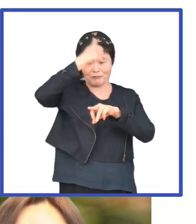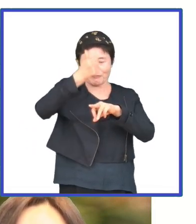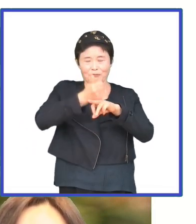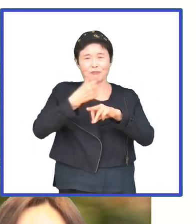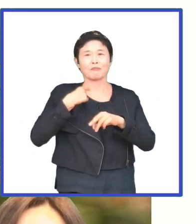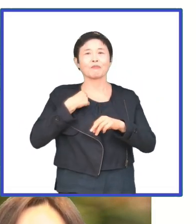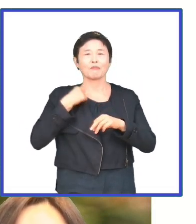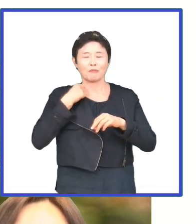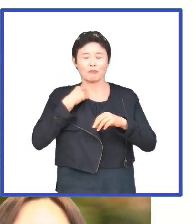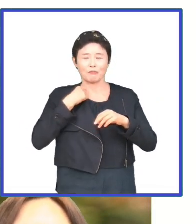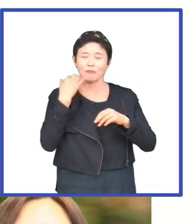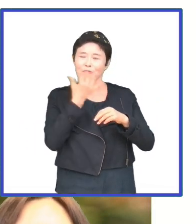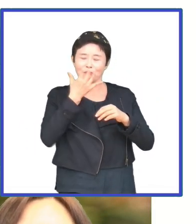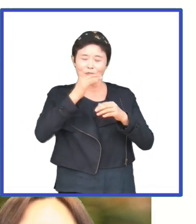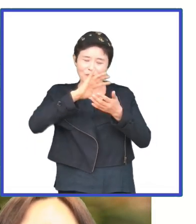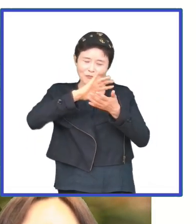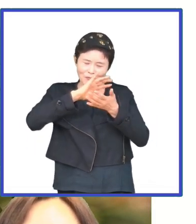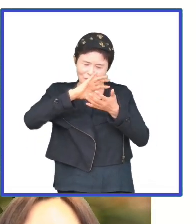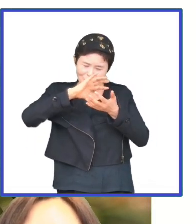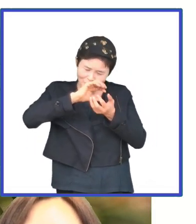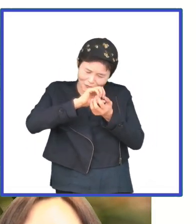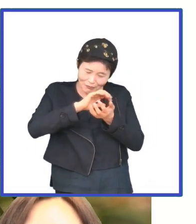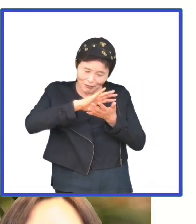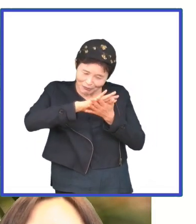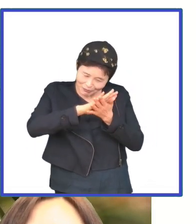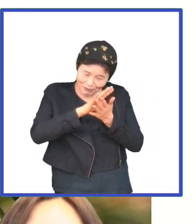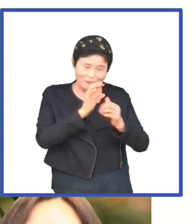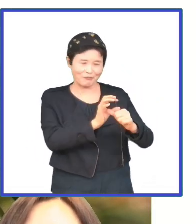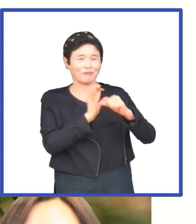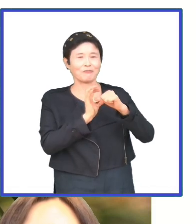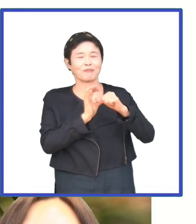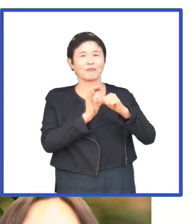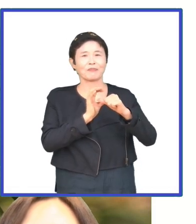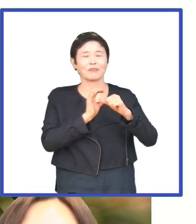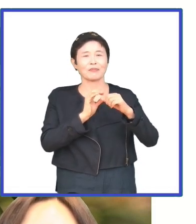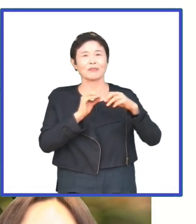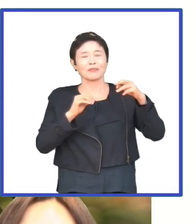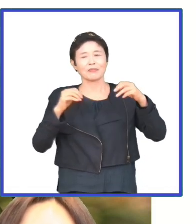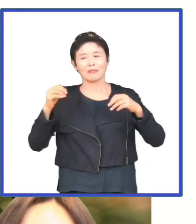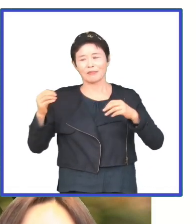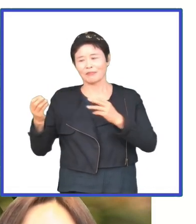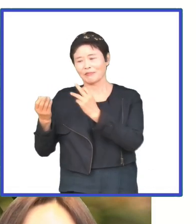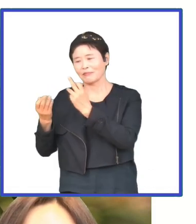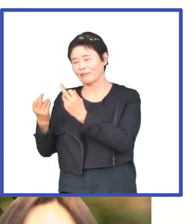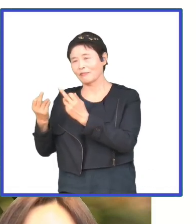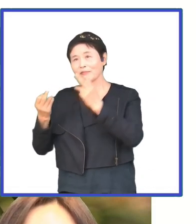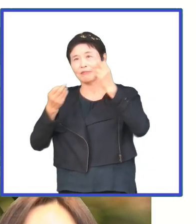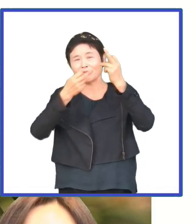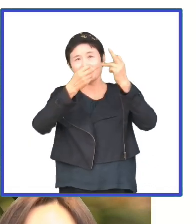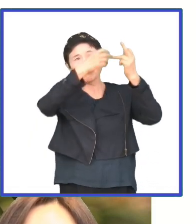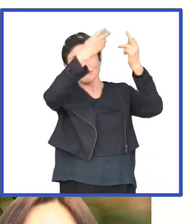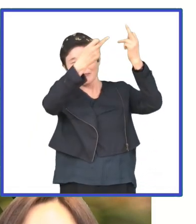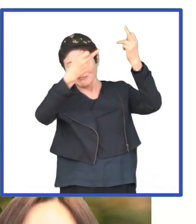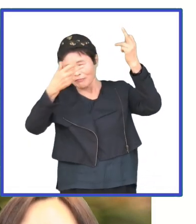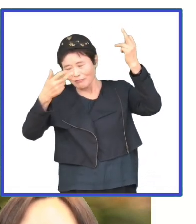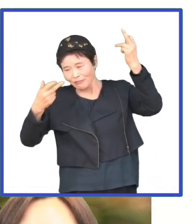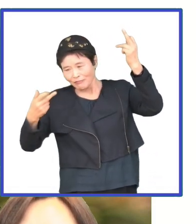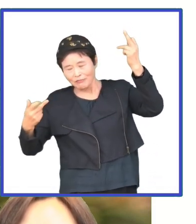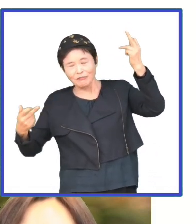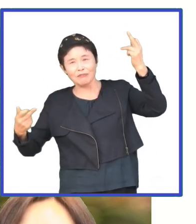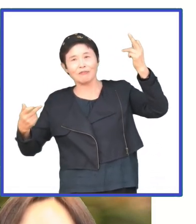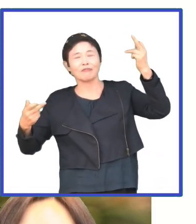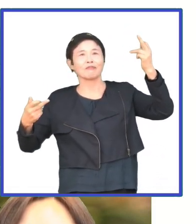물감으로 썼다고 해요. 설악산부터 백두대간을 따라 한라산까지 전국의 높은 산지에